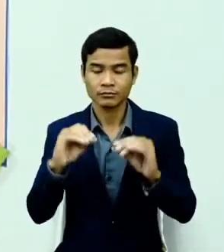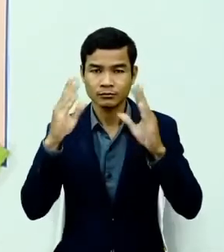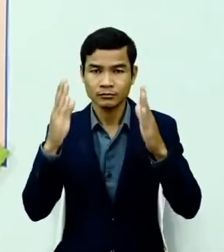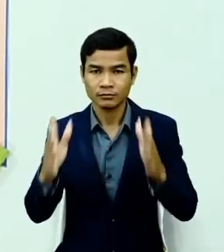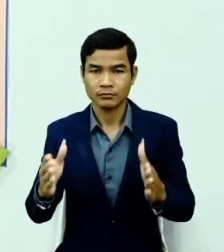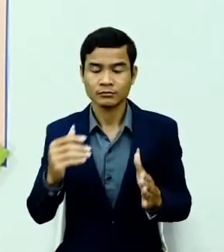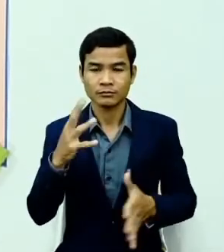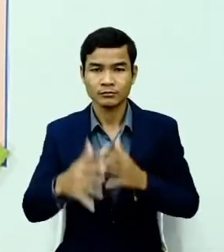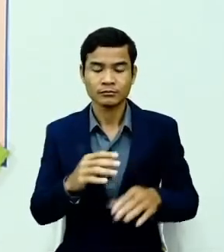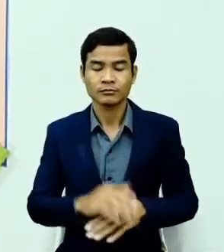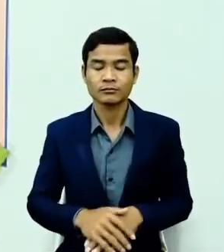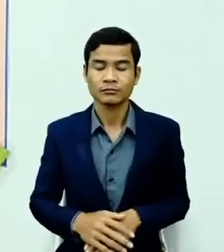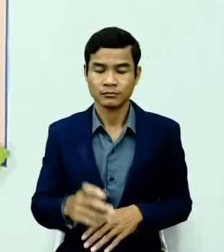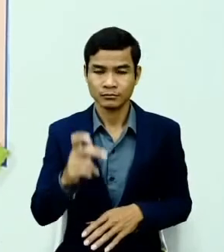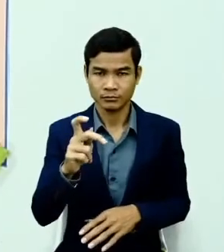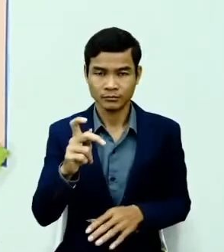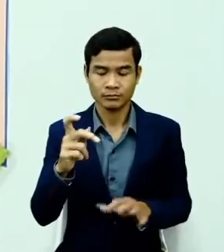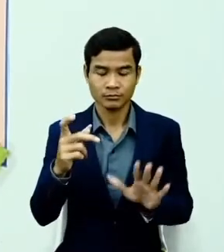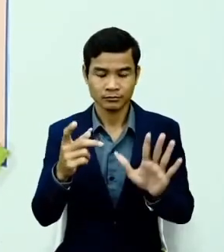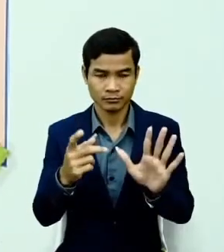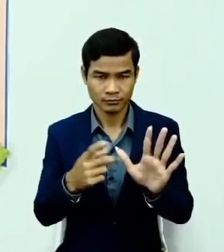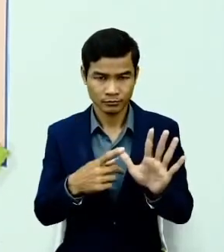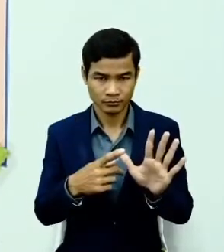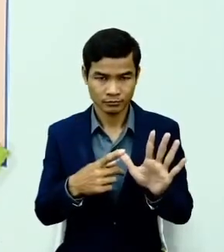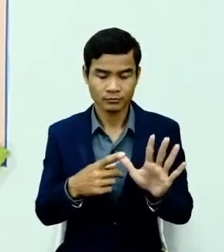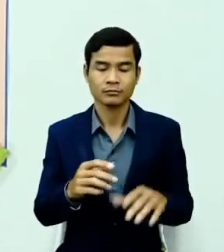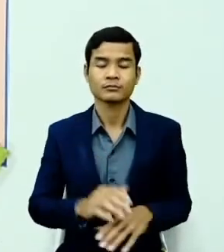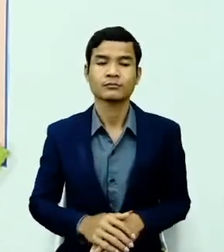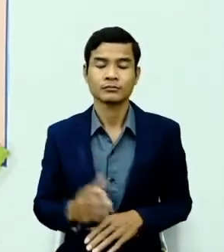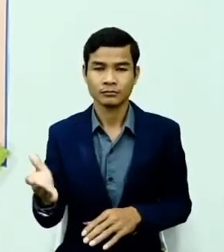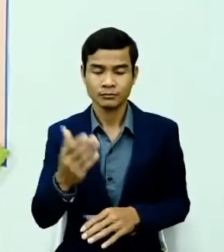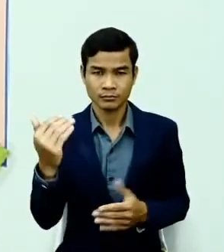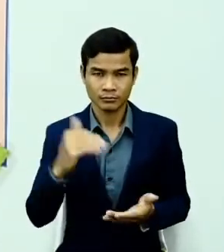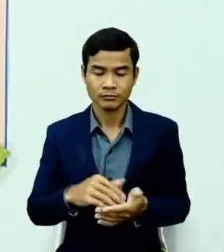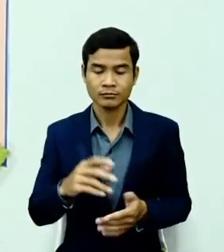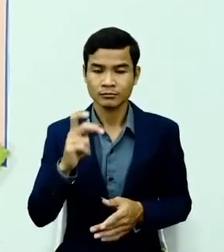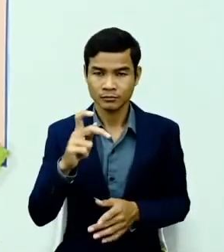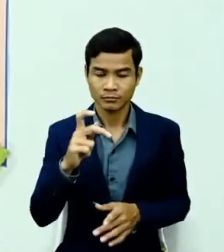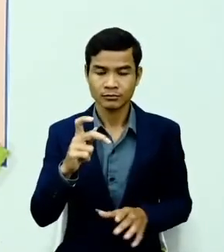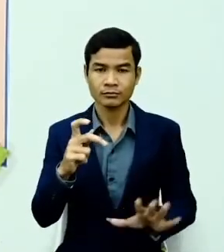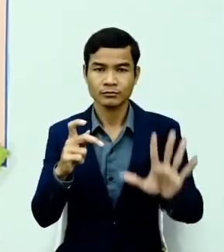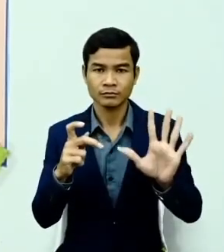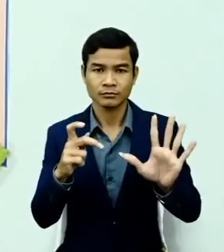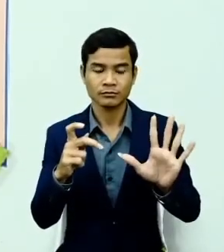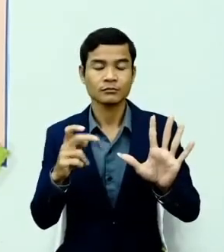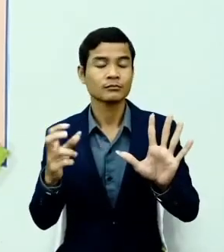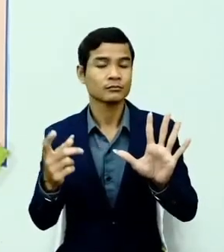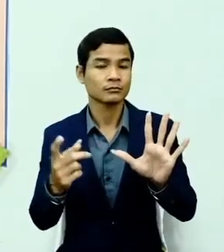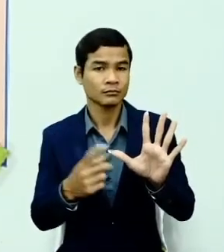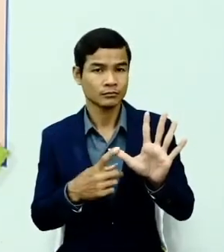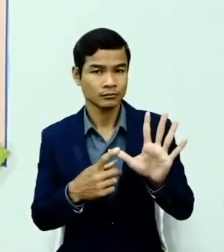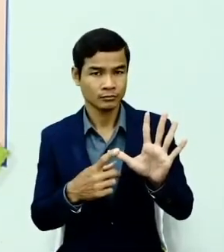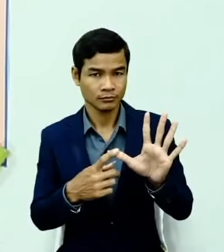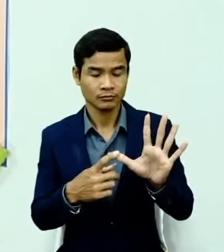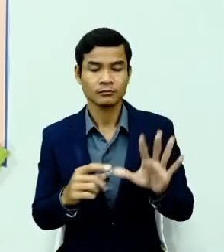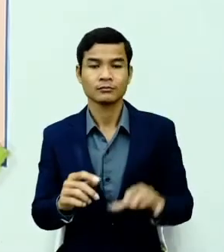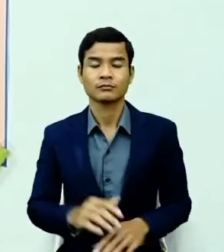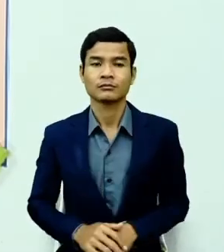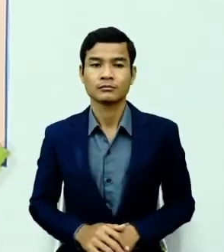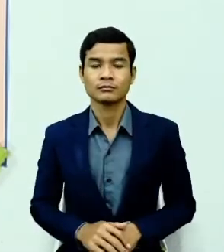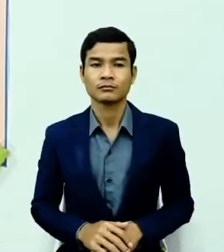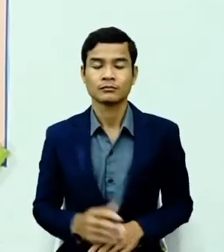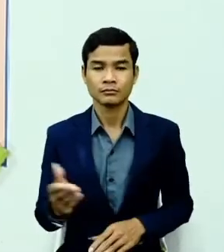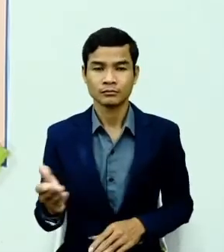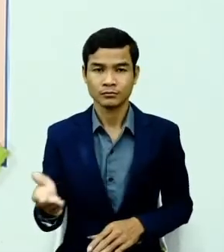កអ៊ីគីកូនស្ដាប់ម្ដងទៀតកអ៊ីគី